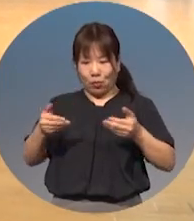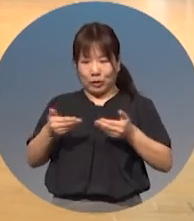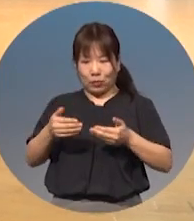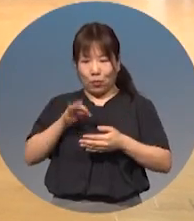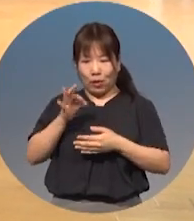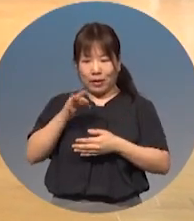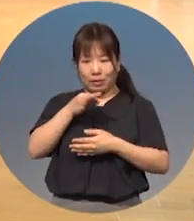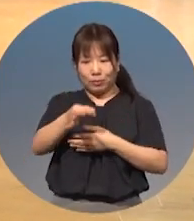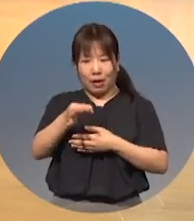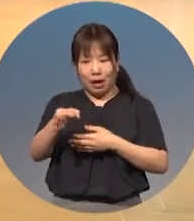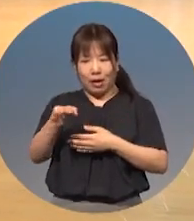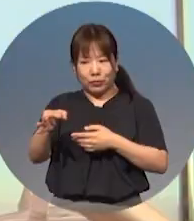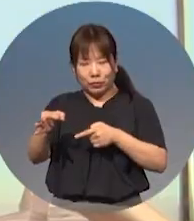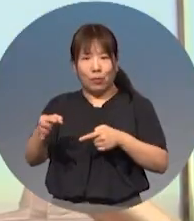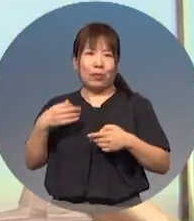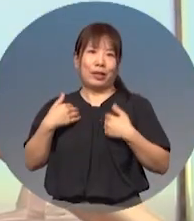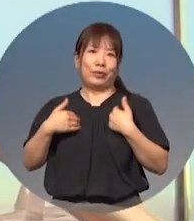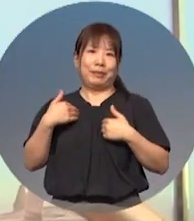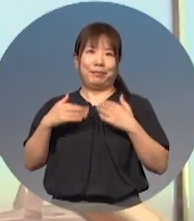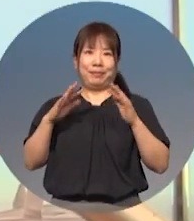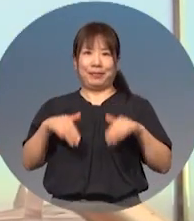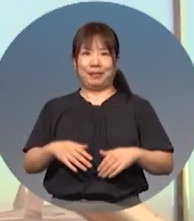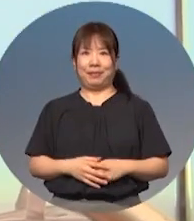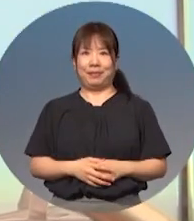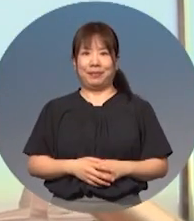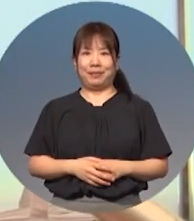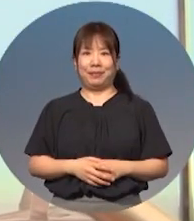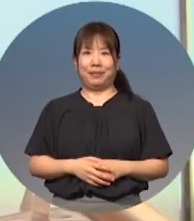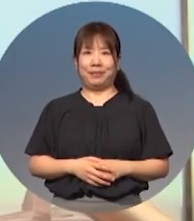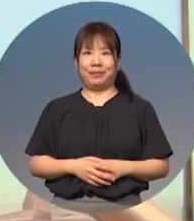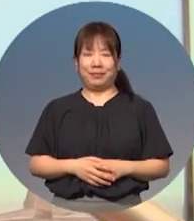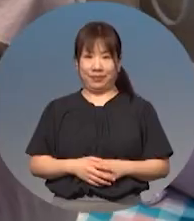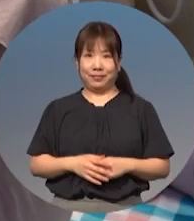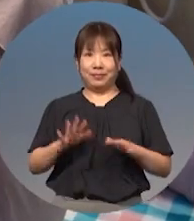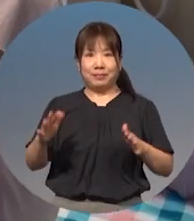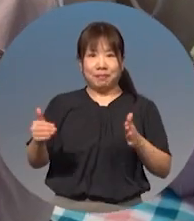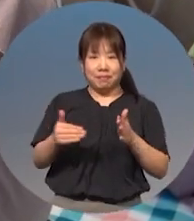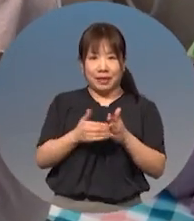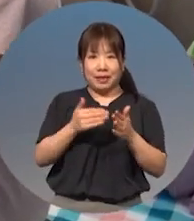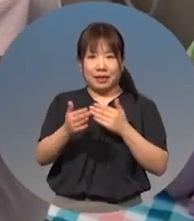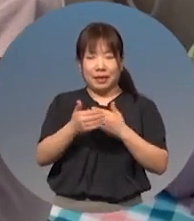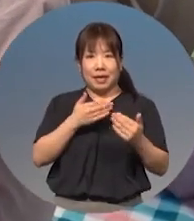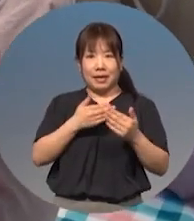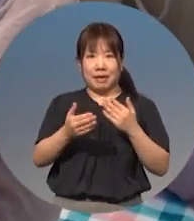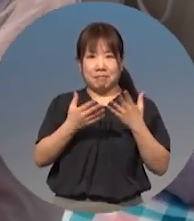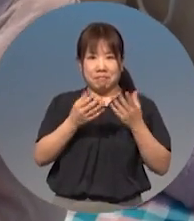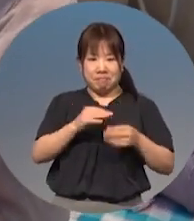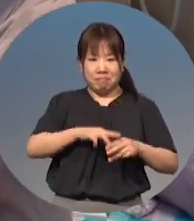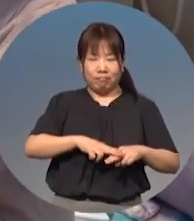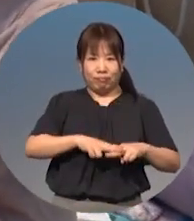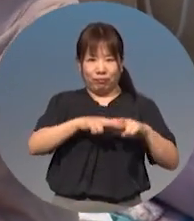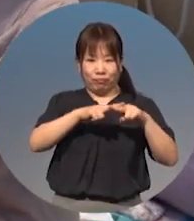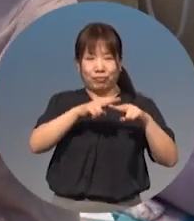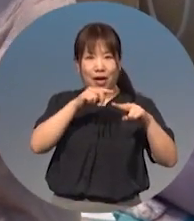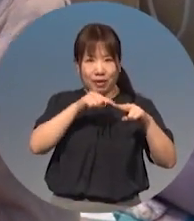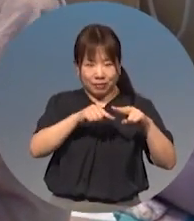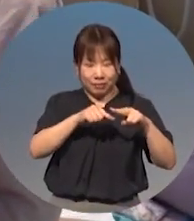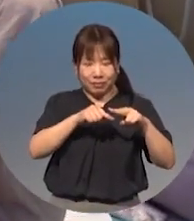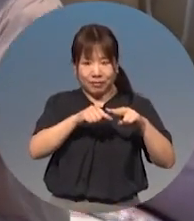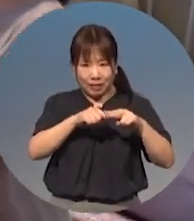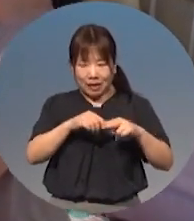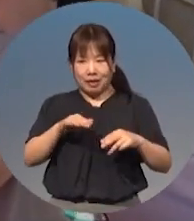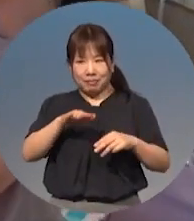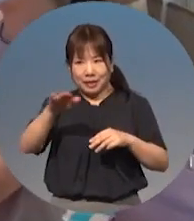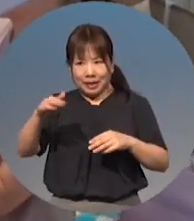楽しかった今までの経験を生かしてちょっとなんかえっとみんなが喜びそうなものを